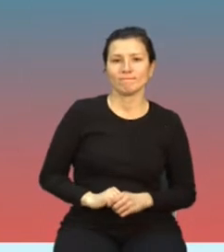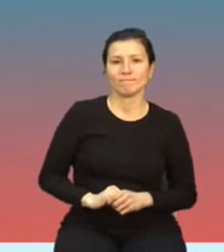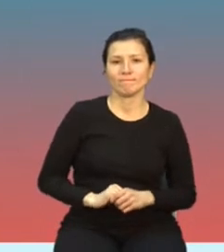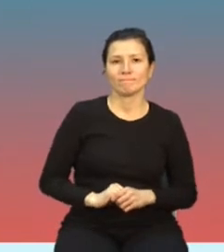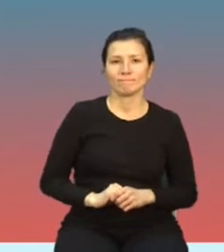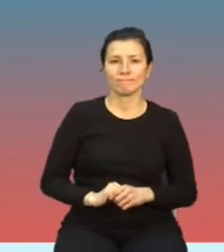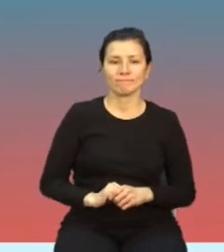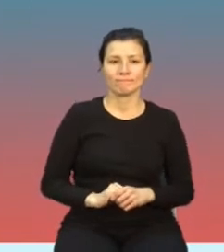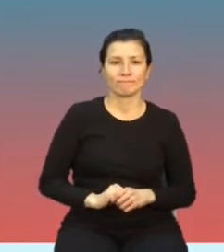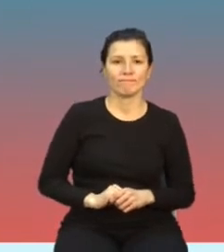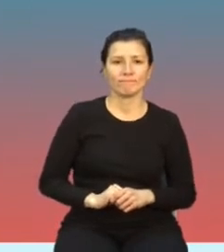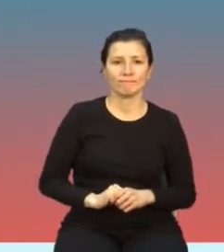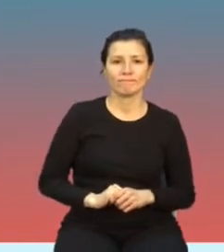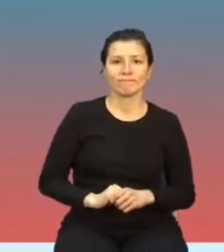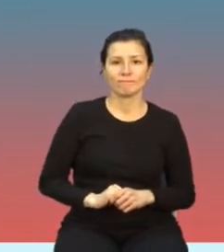też